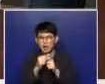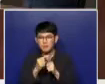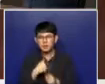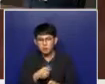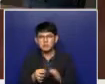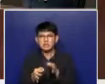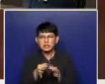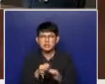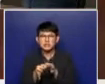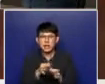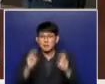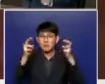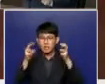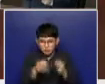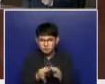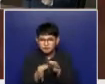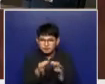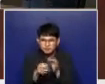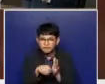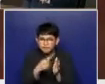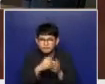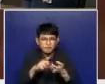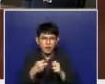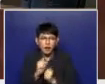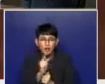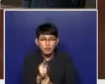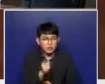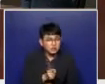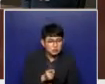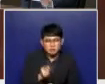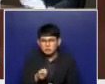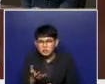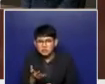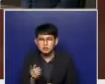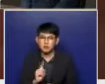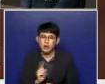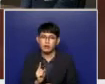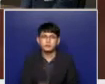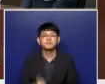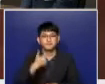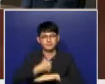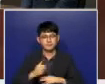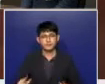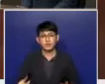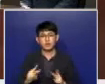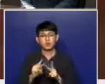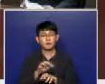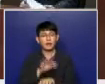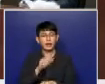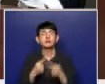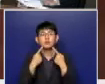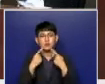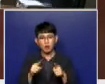การณ์จากบุคคลภายนอกที่เป็นองค์กรต่อต้านคอร์รัปชั่นเข้ามาอยู่ตรงนั้นด้วยเพื่อเห็นว่าโปร่งใสไม่ได้มีนอกไม่ได้